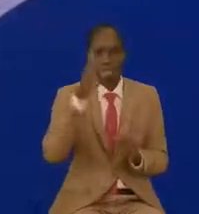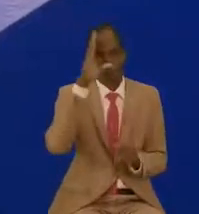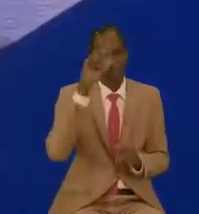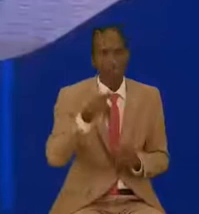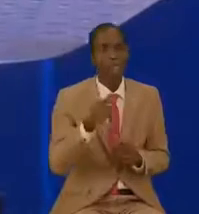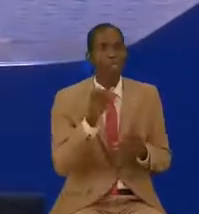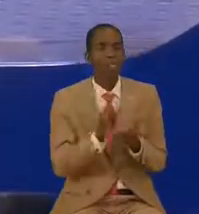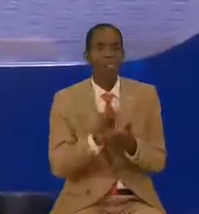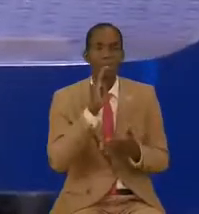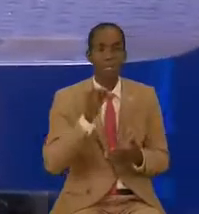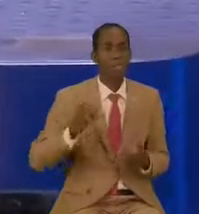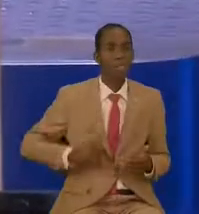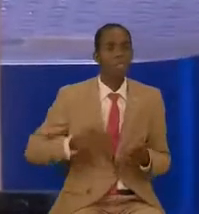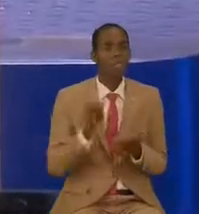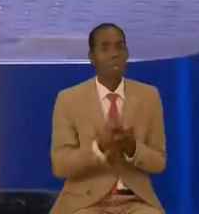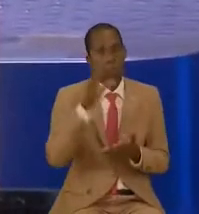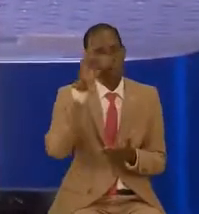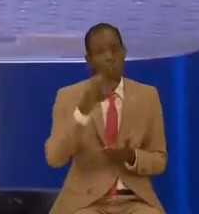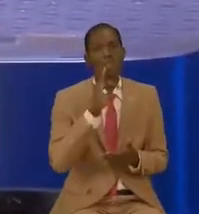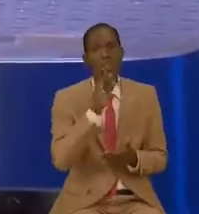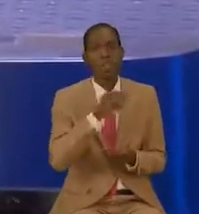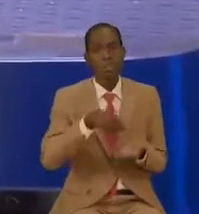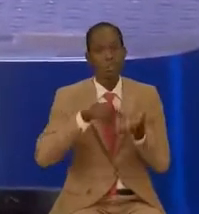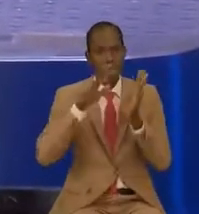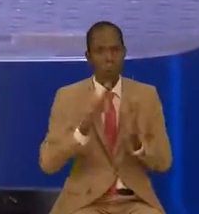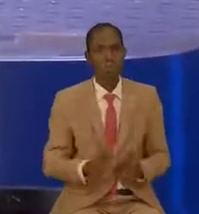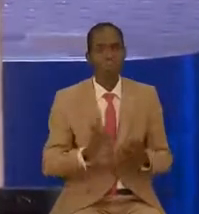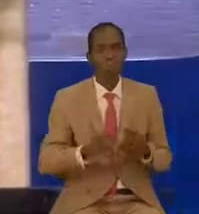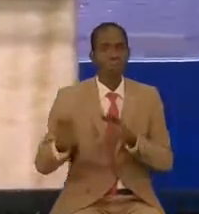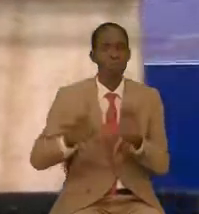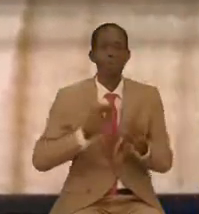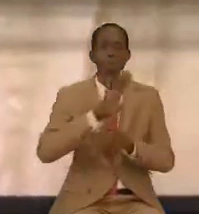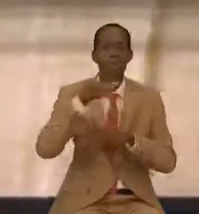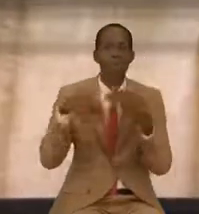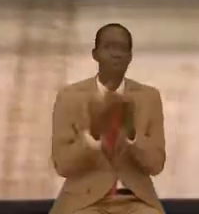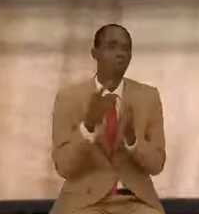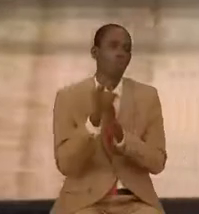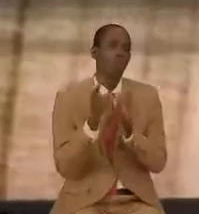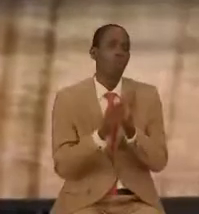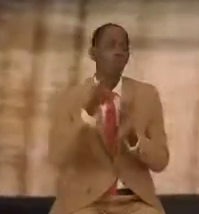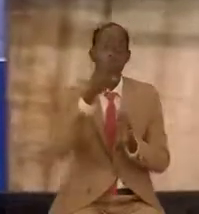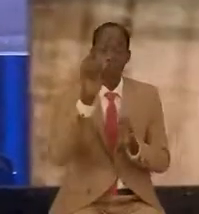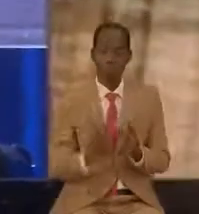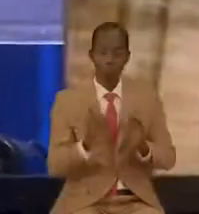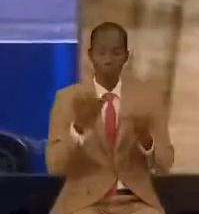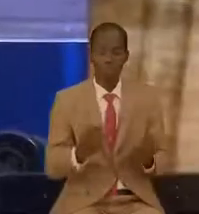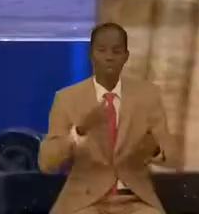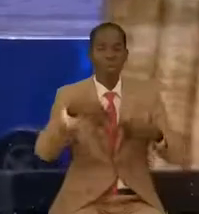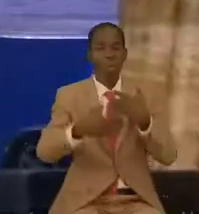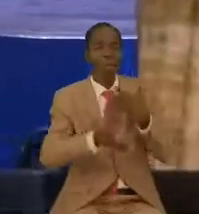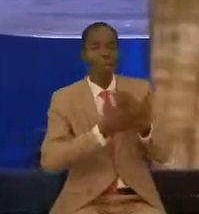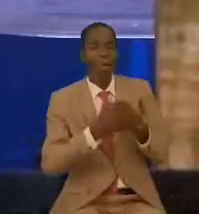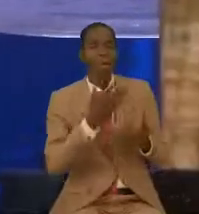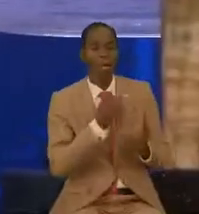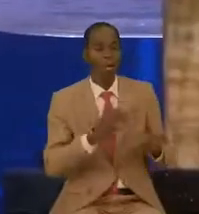à tout homme qui se fait circoncis, qu'il est tenu de pratiquer la loi tout entière. Donc tu